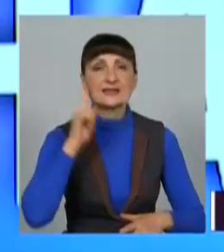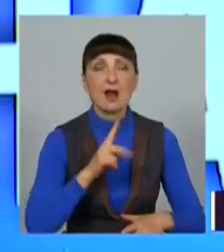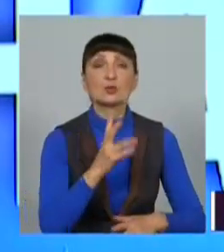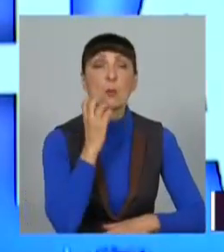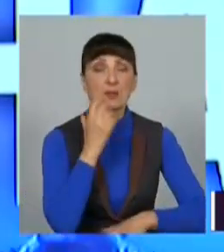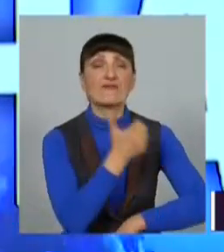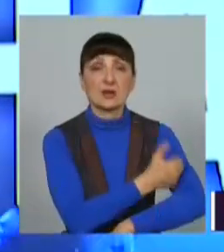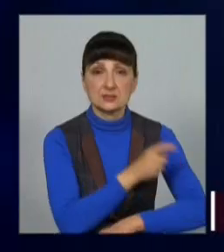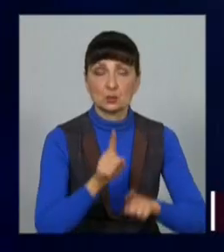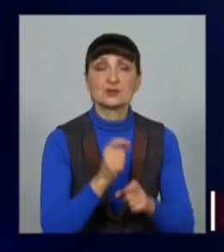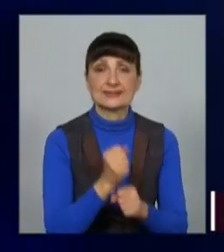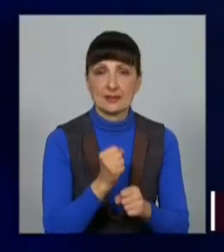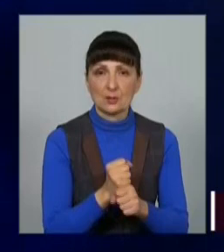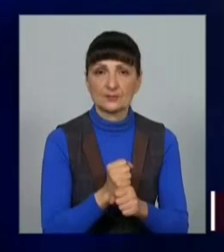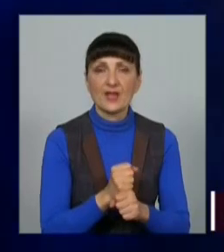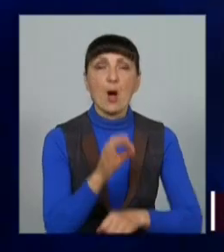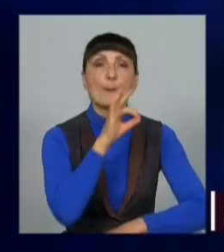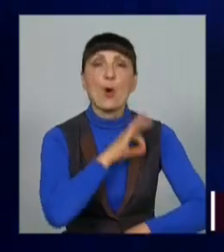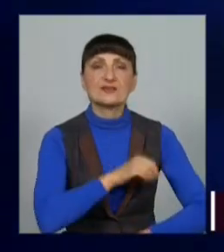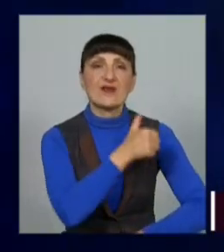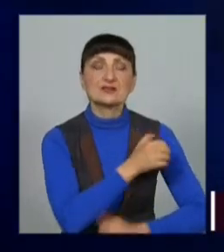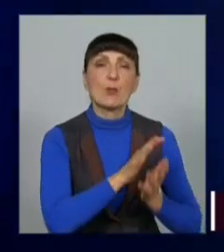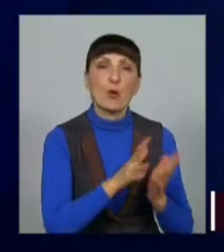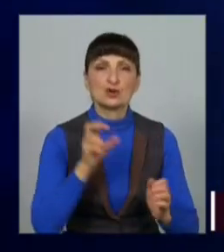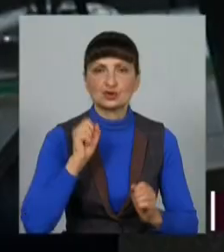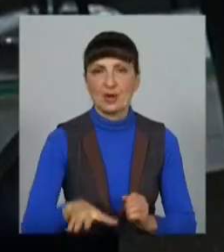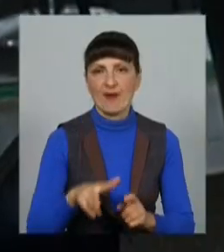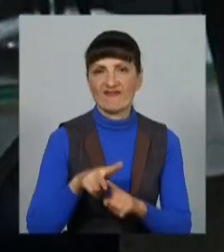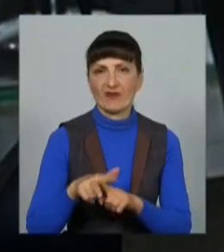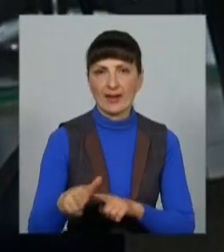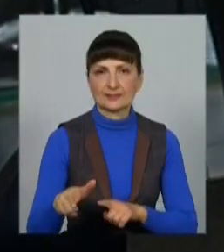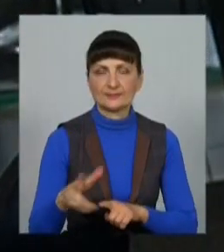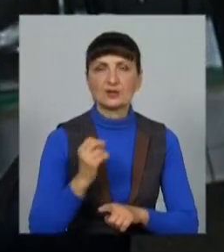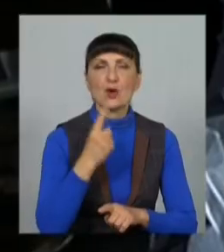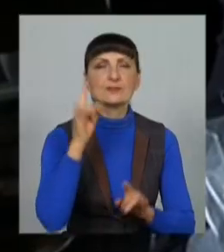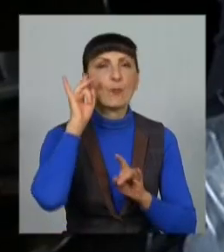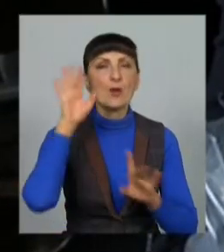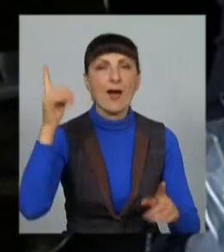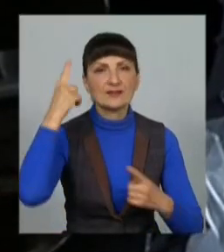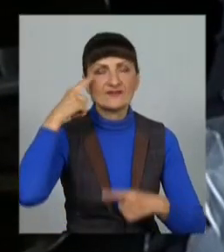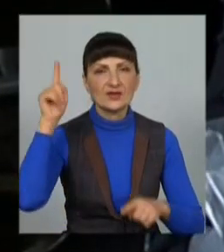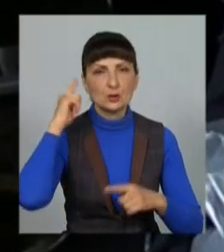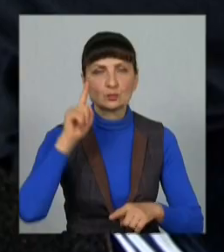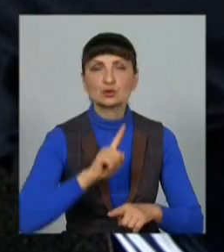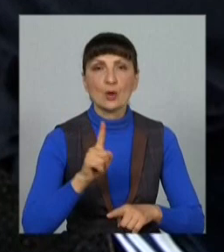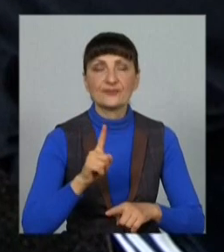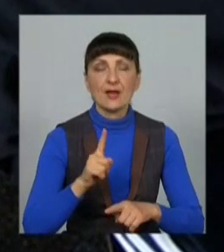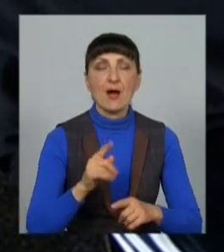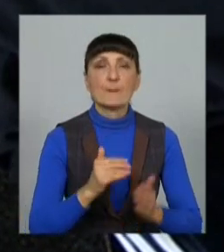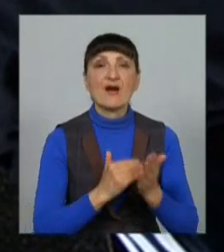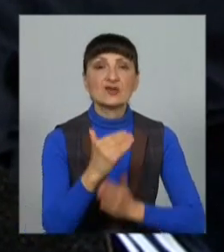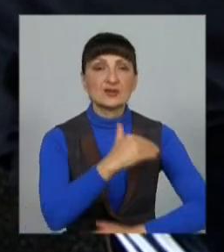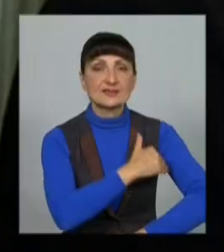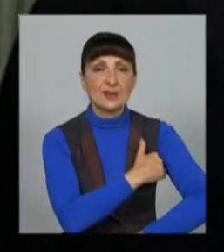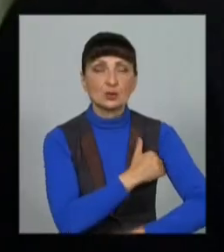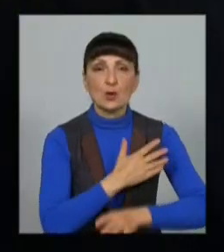беременных подростков. Стоит помнить, что польза от вакцины больше, чем вреда. Еще один популярный миф среди людей – это то, что повышенная температура